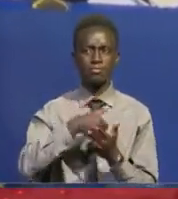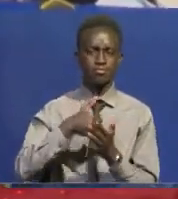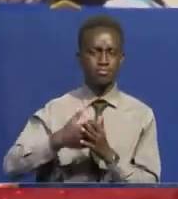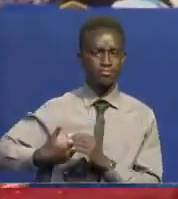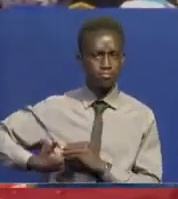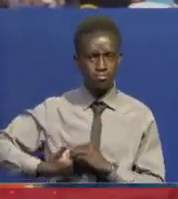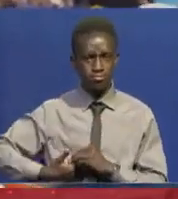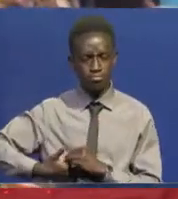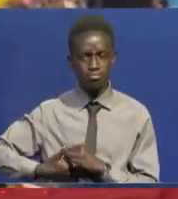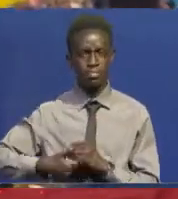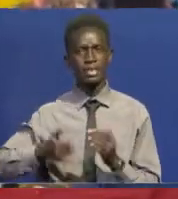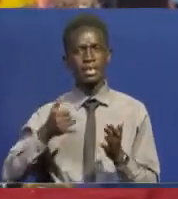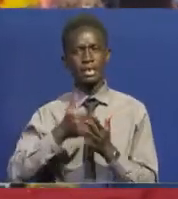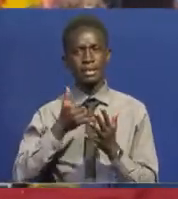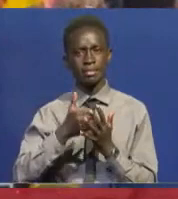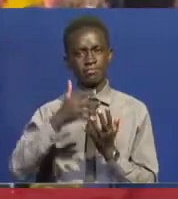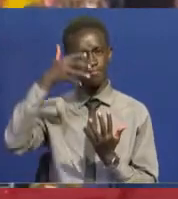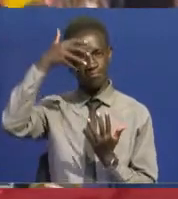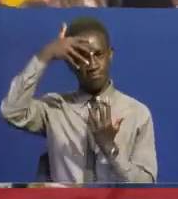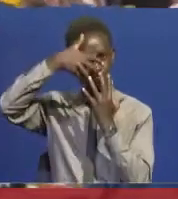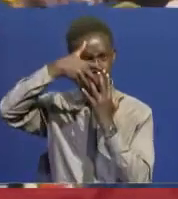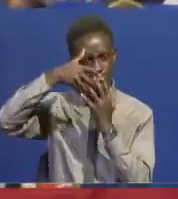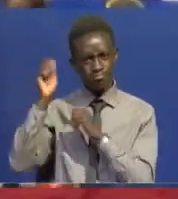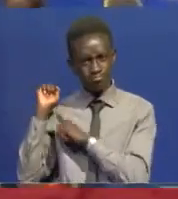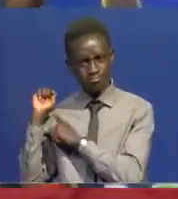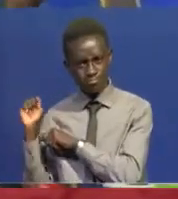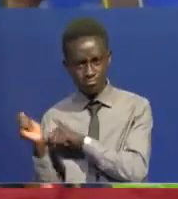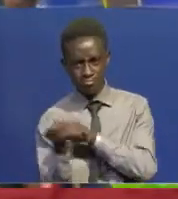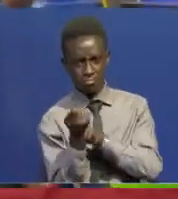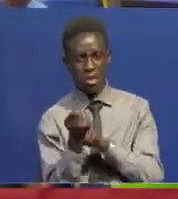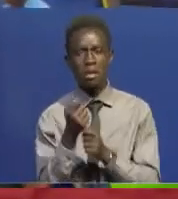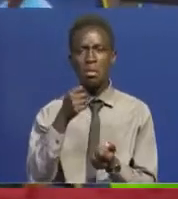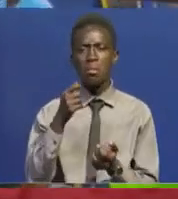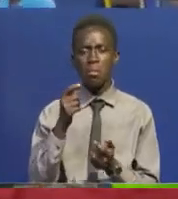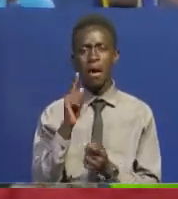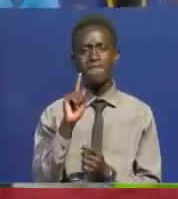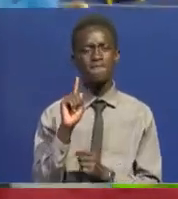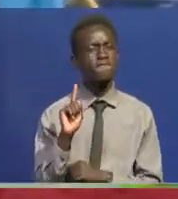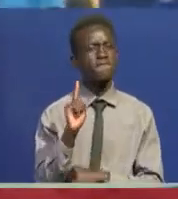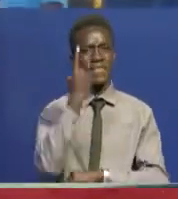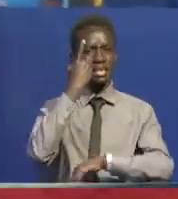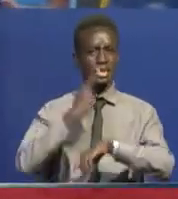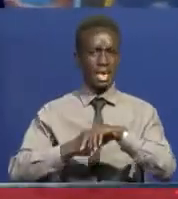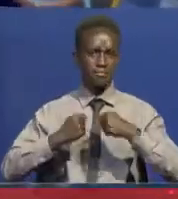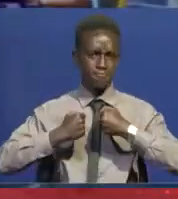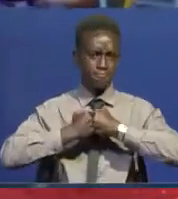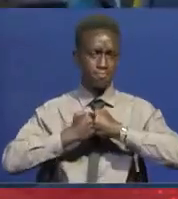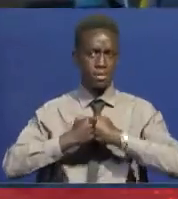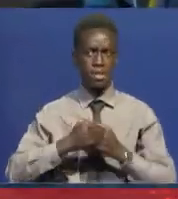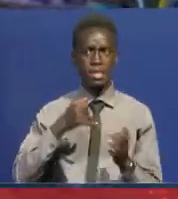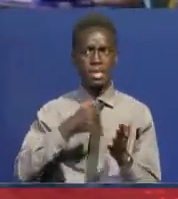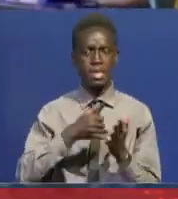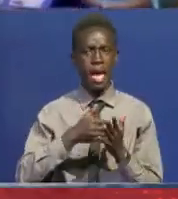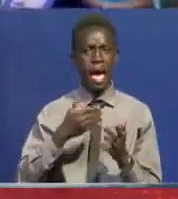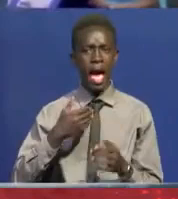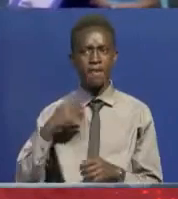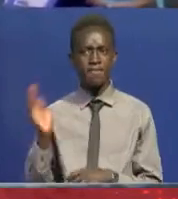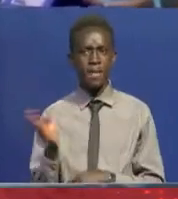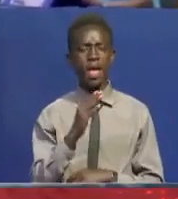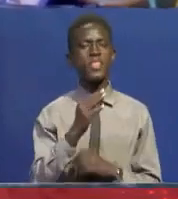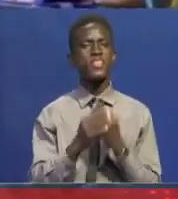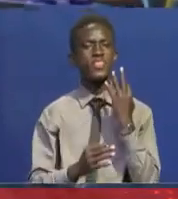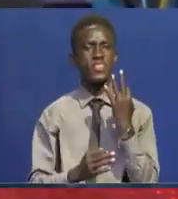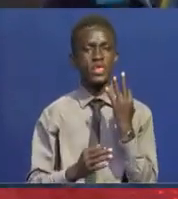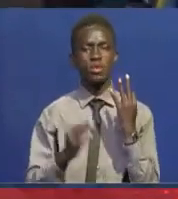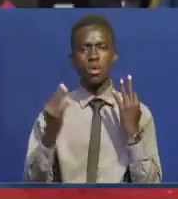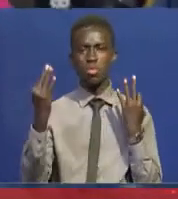wanaume na timu za kriketi ambazo zitashiriki katika michezo hiyo kwa mara ya kwanza. Timu nyingine ni mpira wa kikapu 3-on-3, mpira wa mikono na